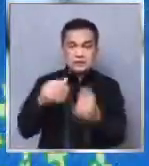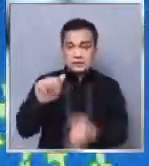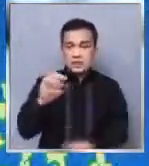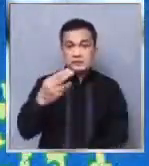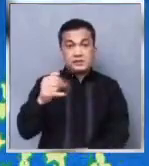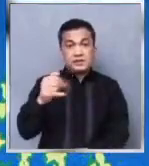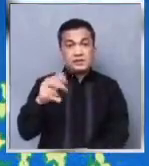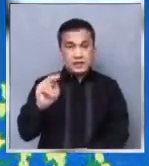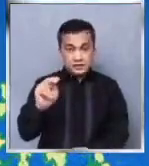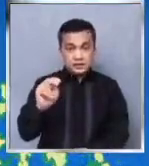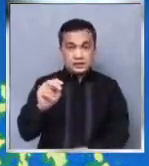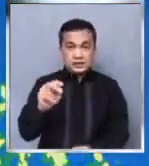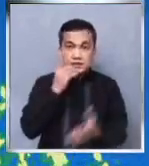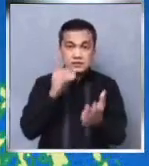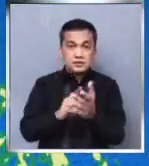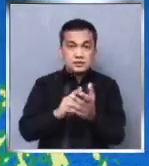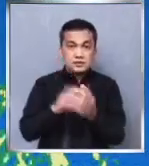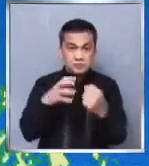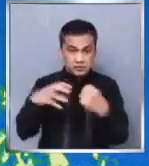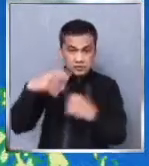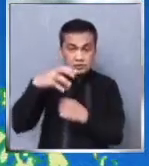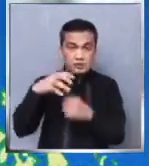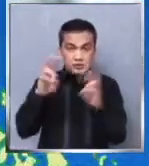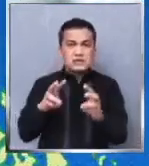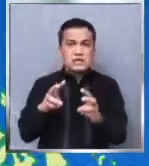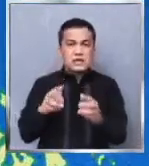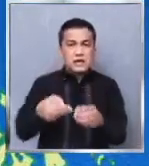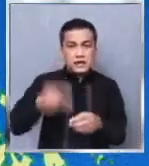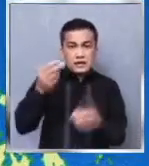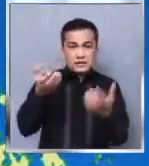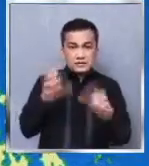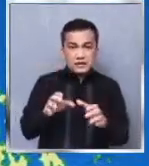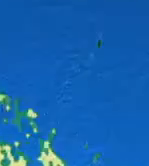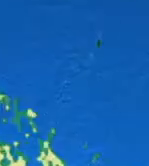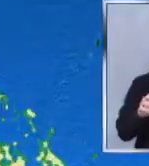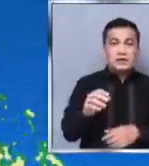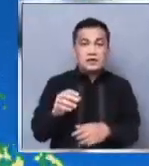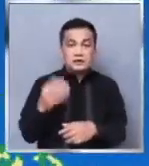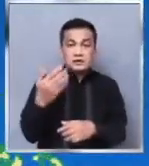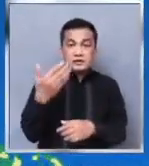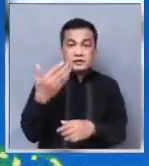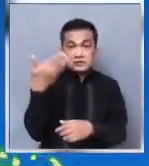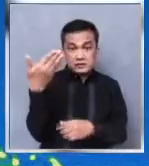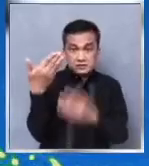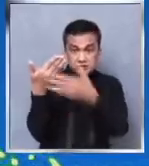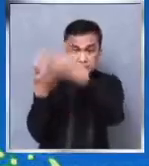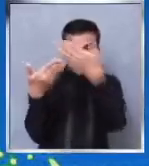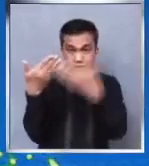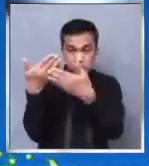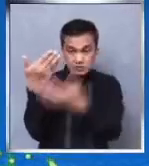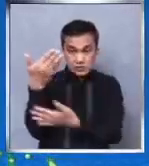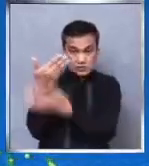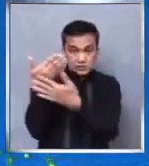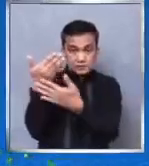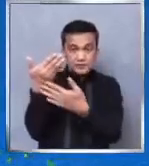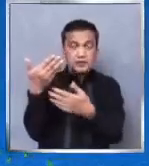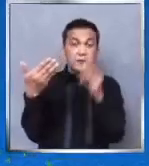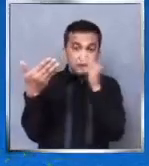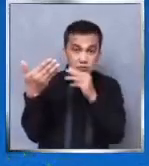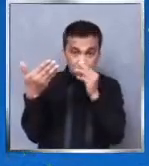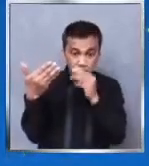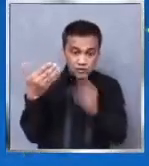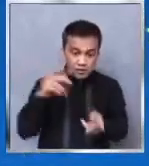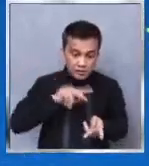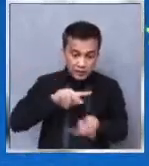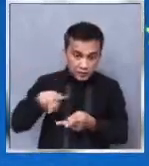Metro Weather, mataas ang tsansa ng ulan sa Northern at Central Luzon, Aurora, Quezon, Mindoro, ilang bahagi ng Palawan at Bicol Region.